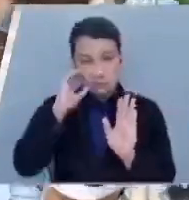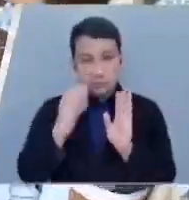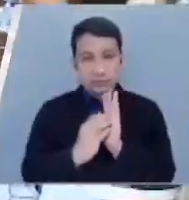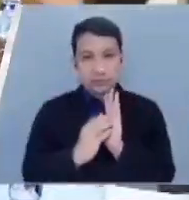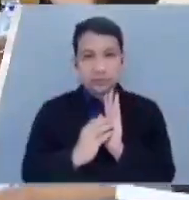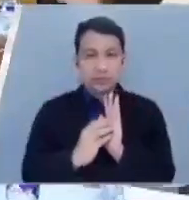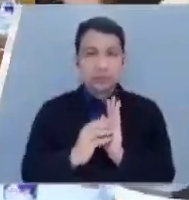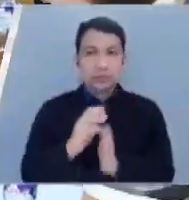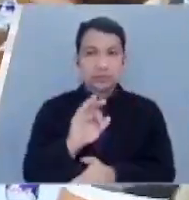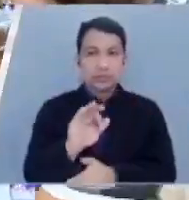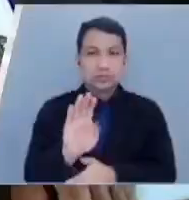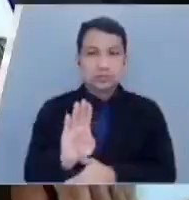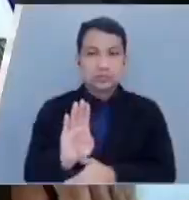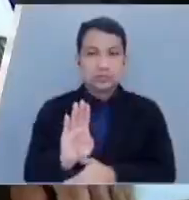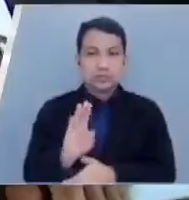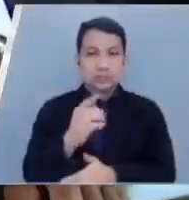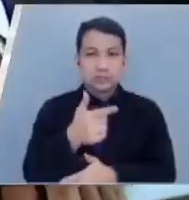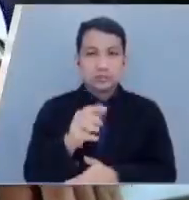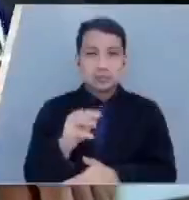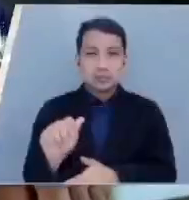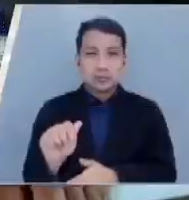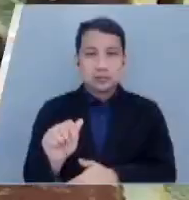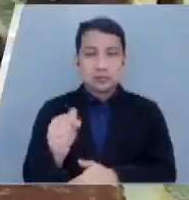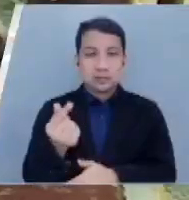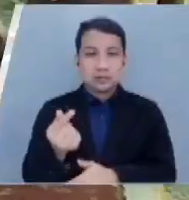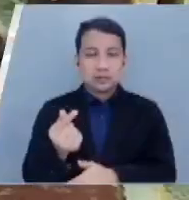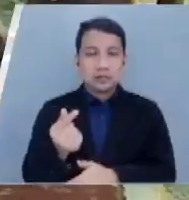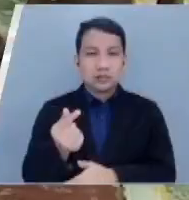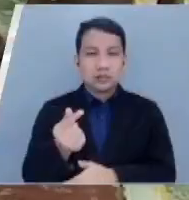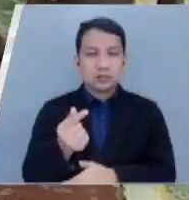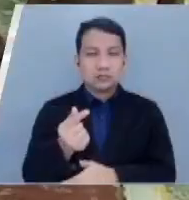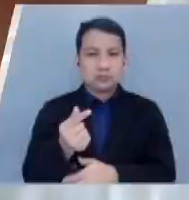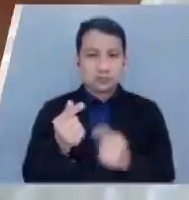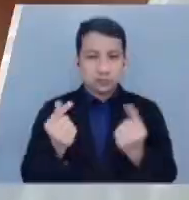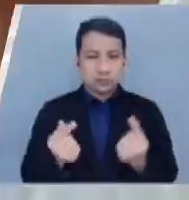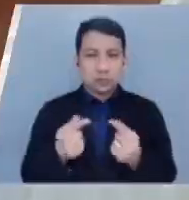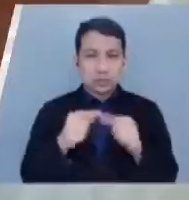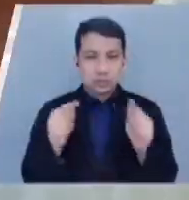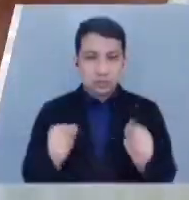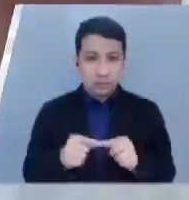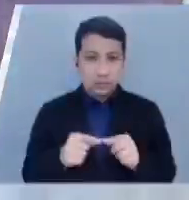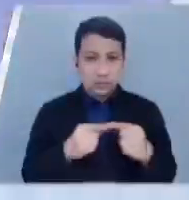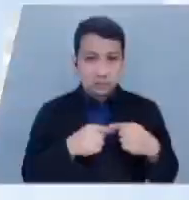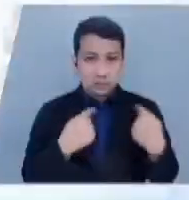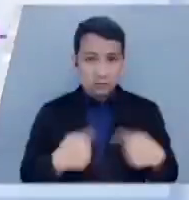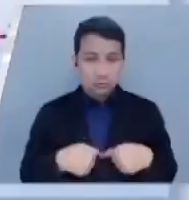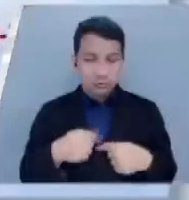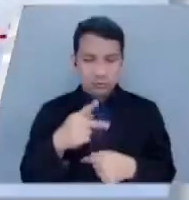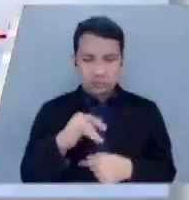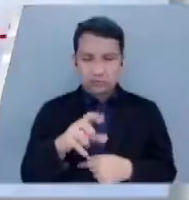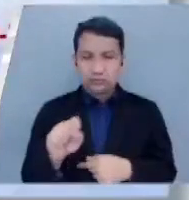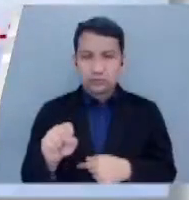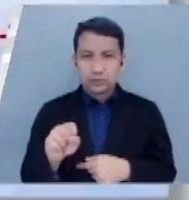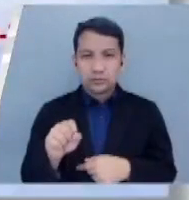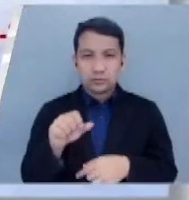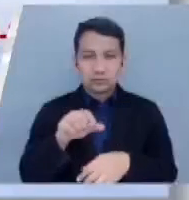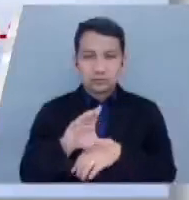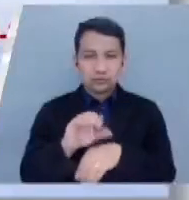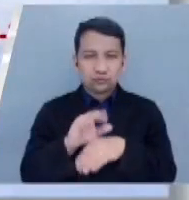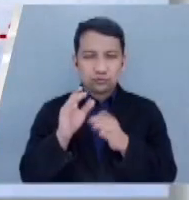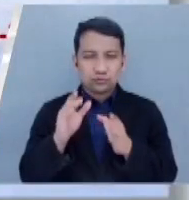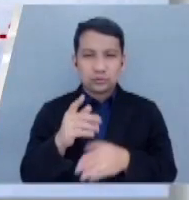page ng GMA Kapuso Foundation sa ilalim ng Kapuso Kalusugan Konsulta. Sa mga nais